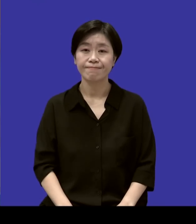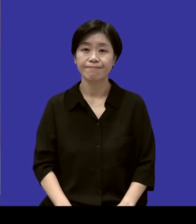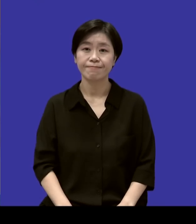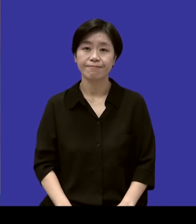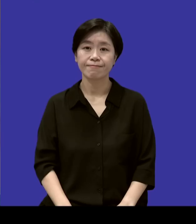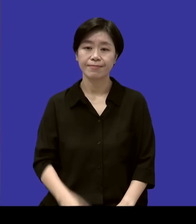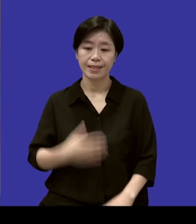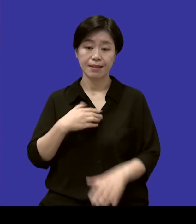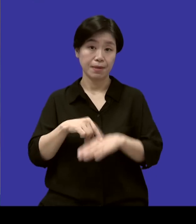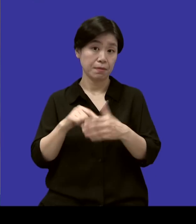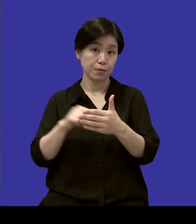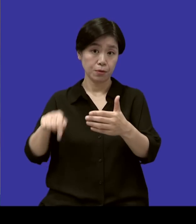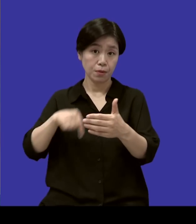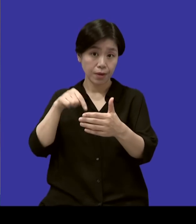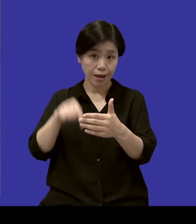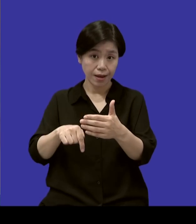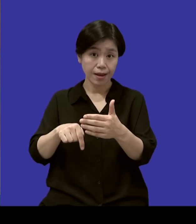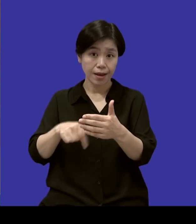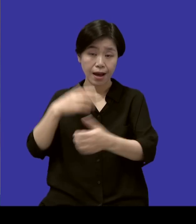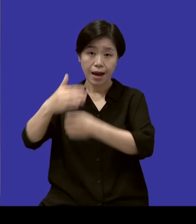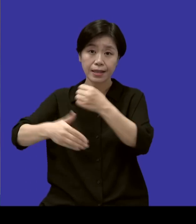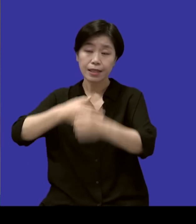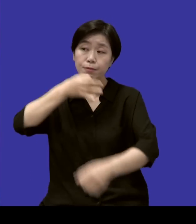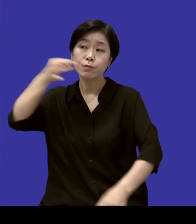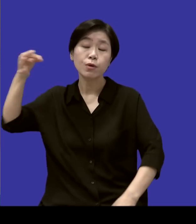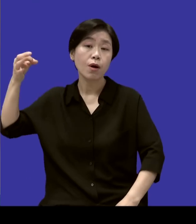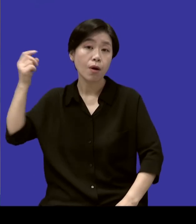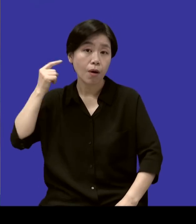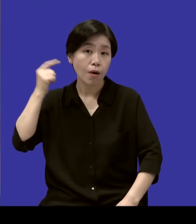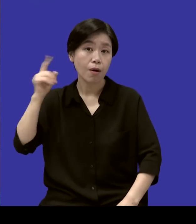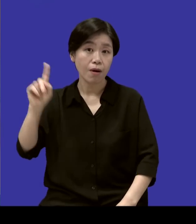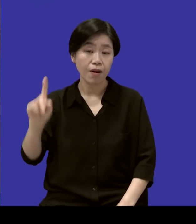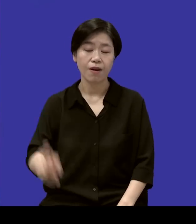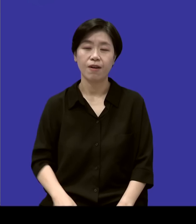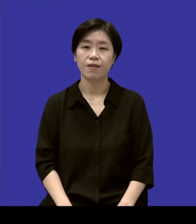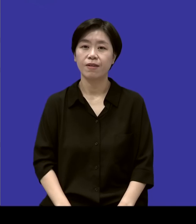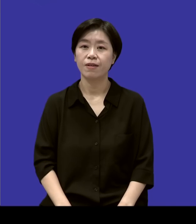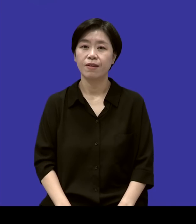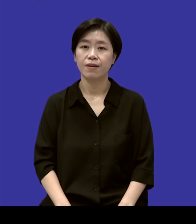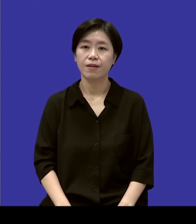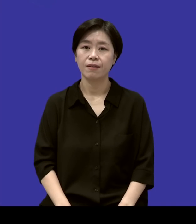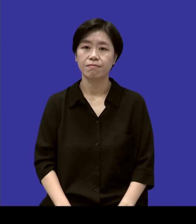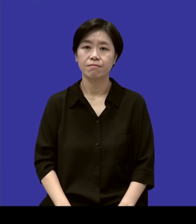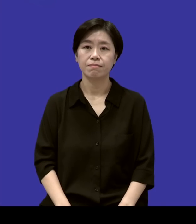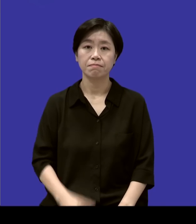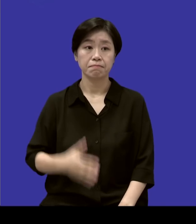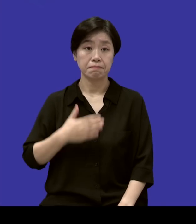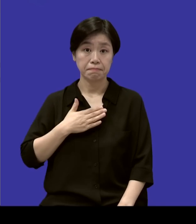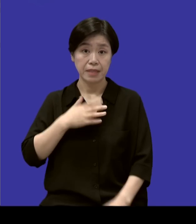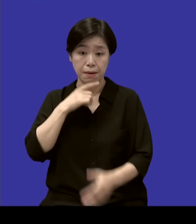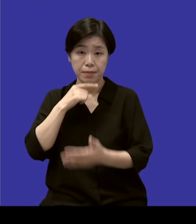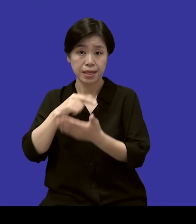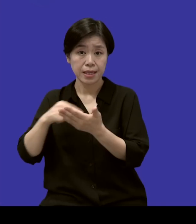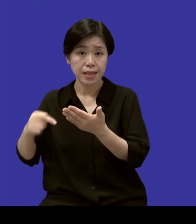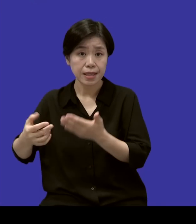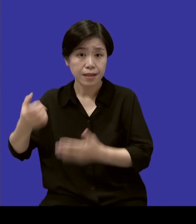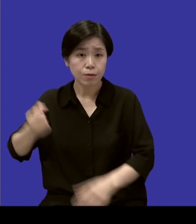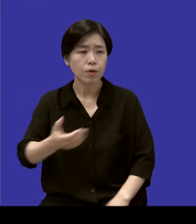그러면서 제 마음 가운데 하나님이 그런 음성을 주시는 거예요. 예. 나는 내 핏값으로 너를